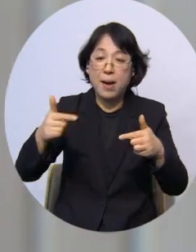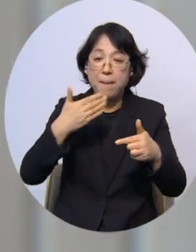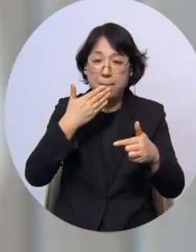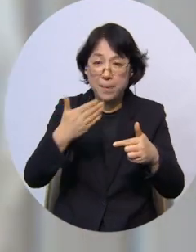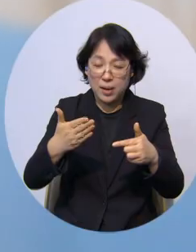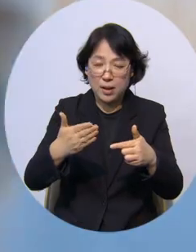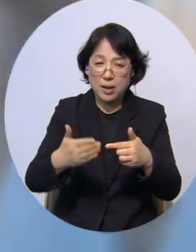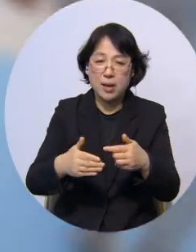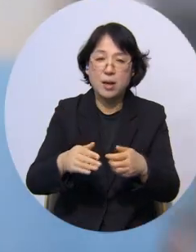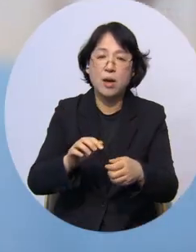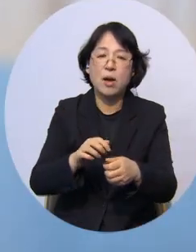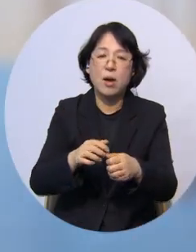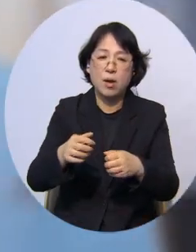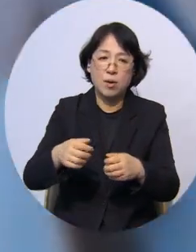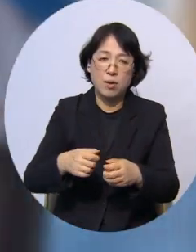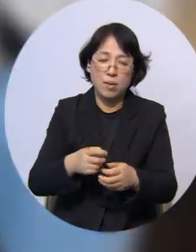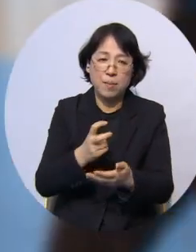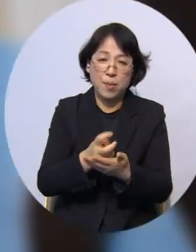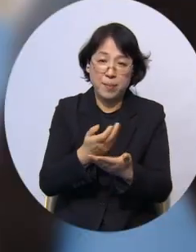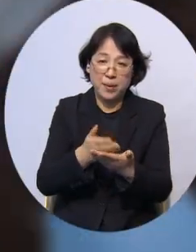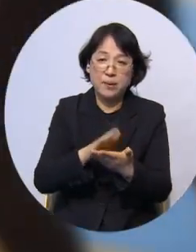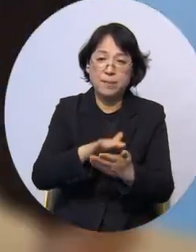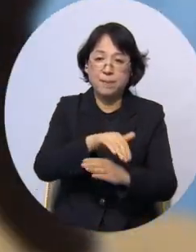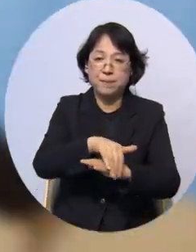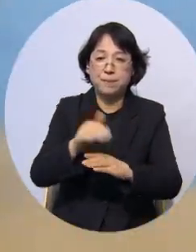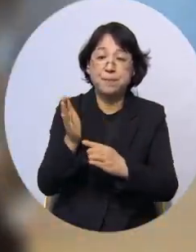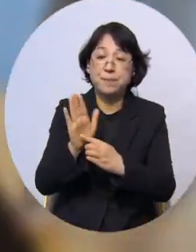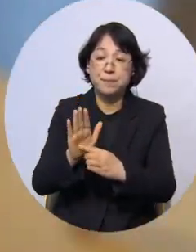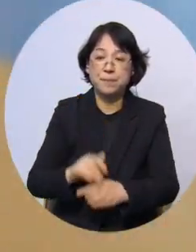방침입니다 KTV 박지선 있니다